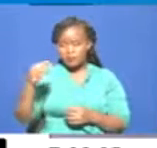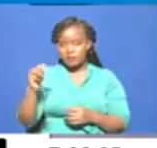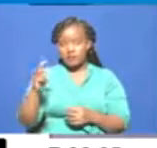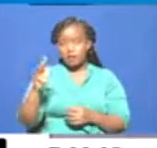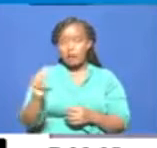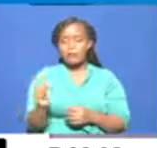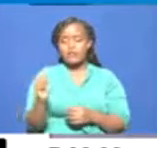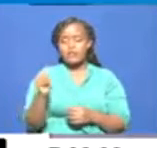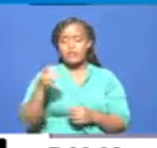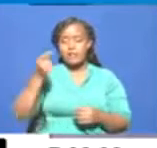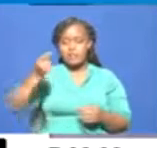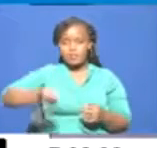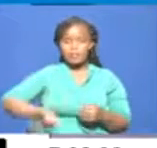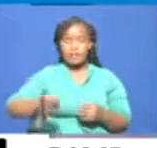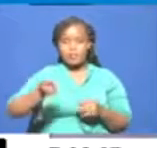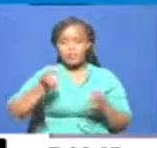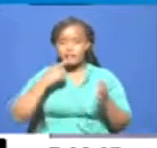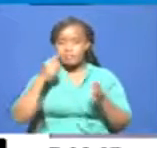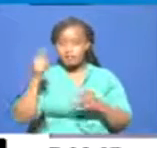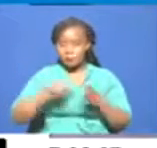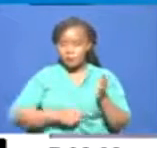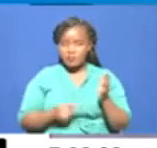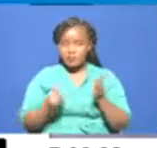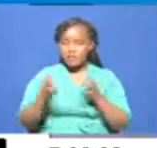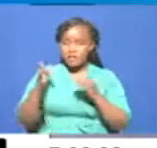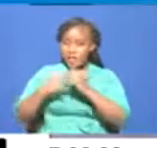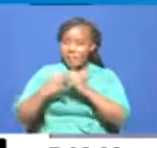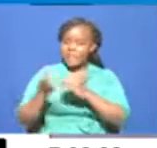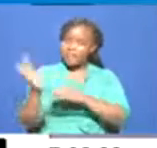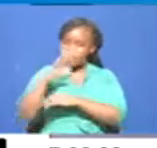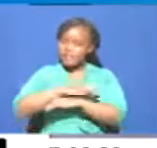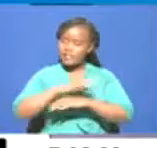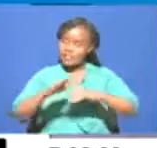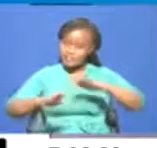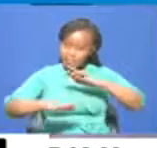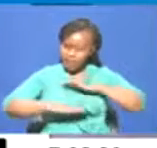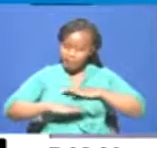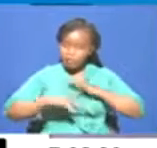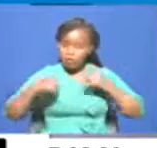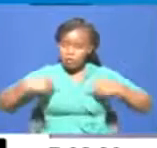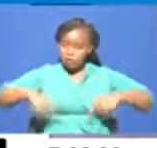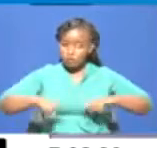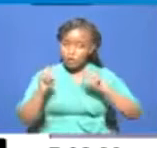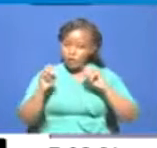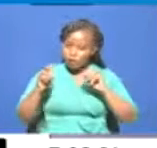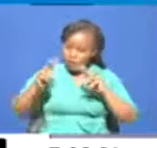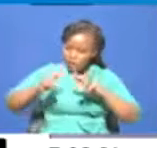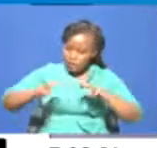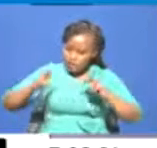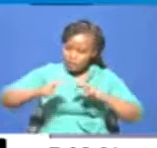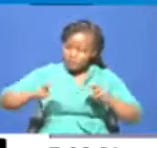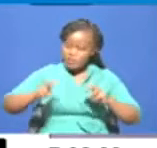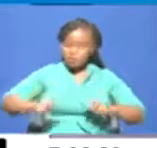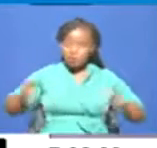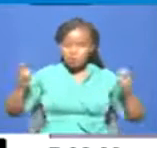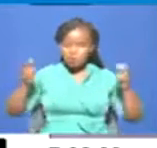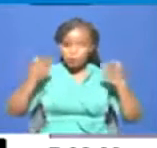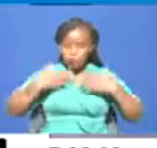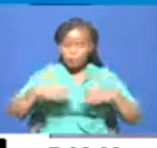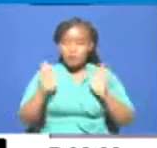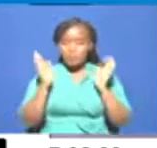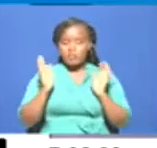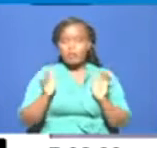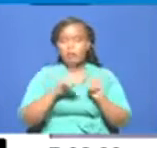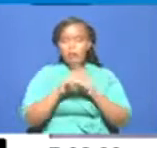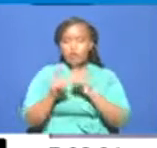Boaz Ombare alisema kuwa siku hizo zinatosha kuwezesha afisa wa uchunguzi kukamilisha uchunguzi wake. Haya yanajiri